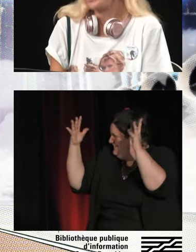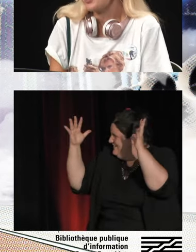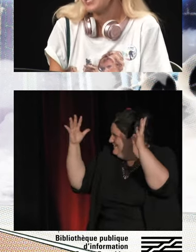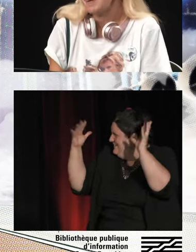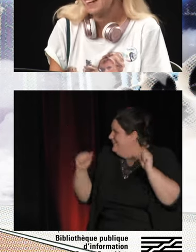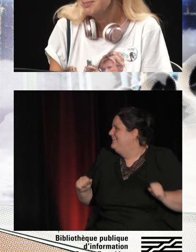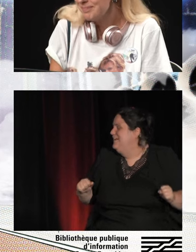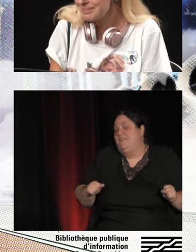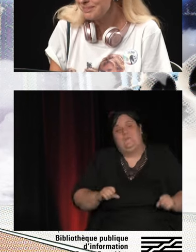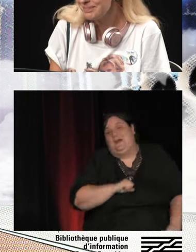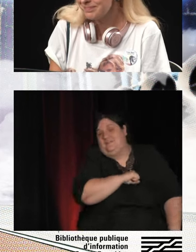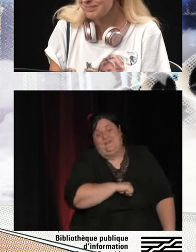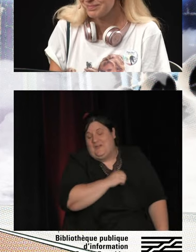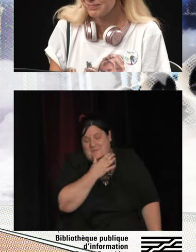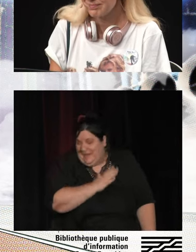Non, là, je suis désolée, mais...